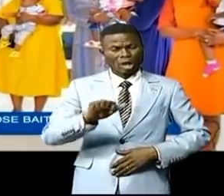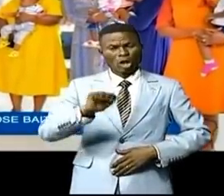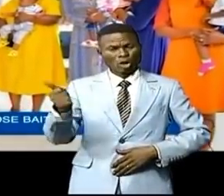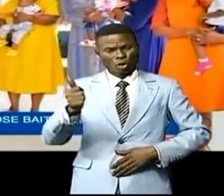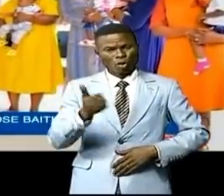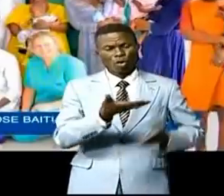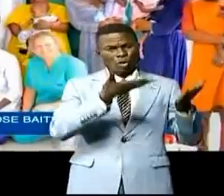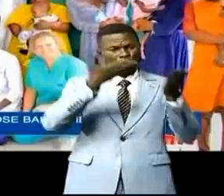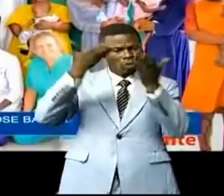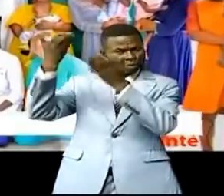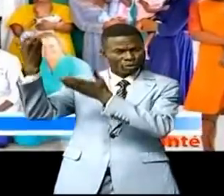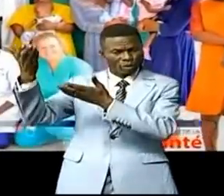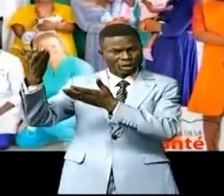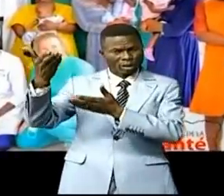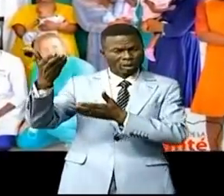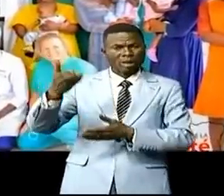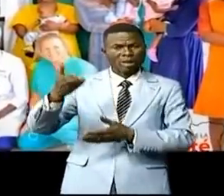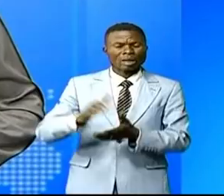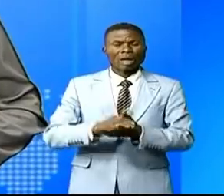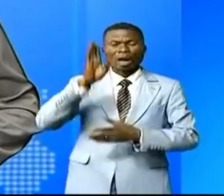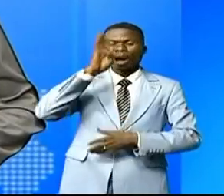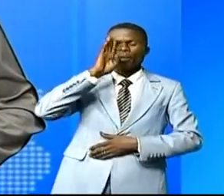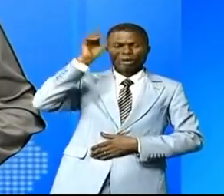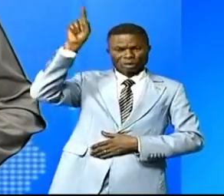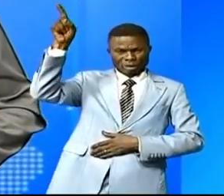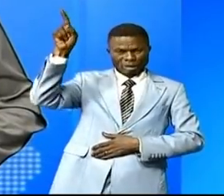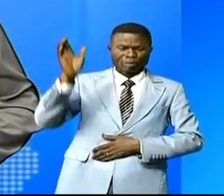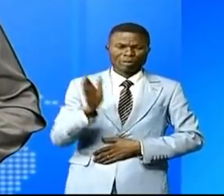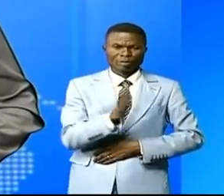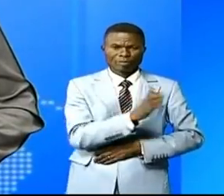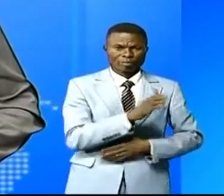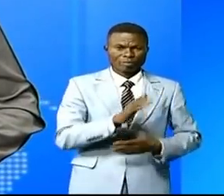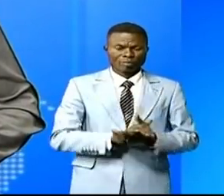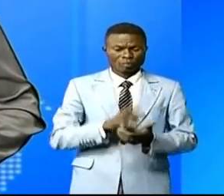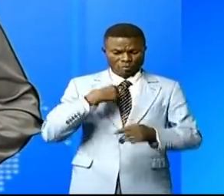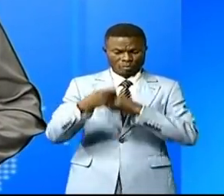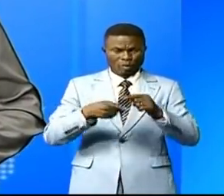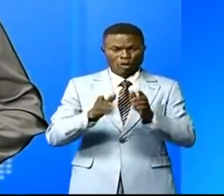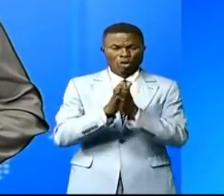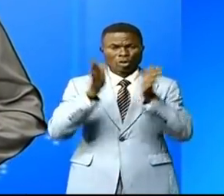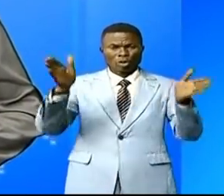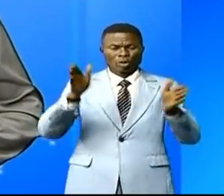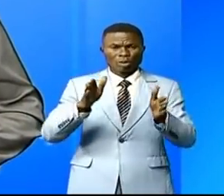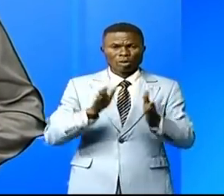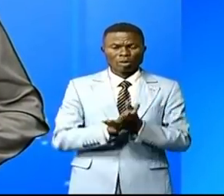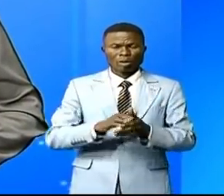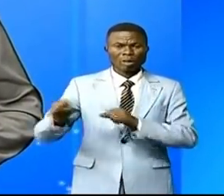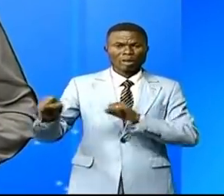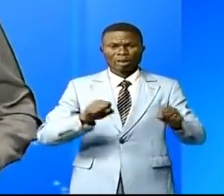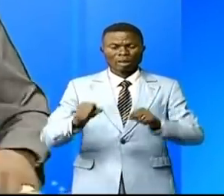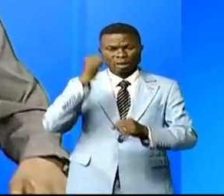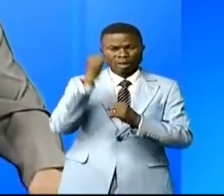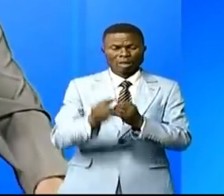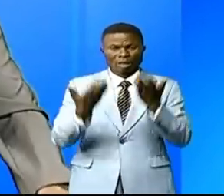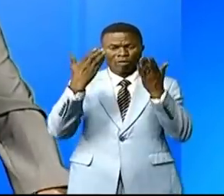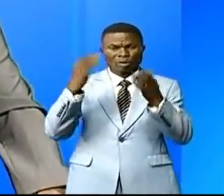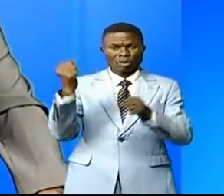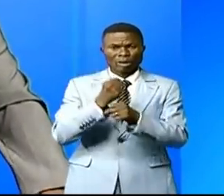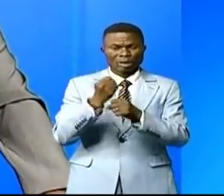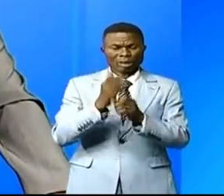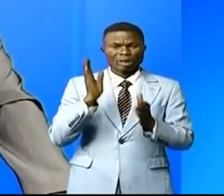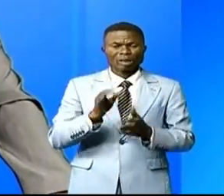autres seront effectués à Bruxelles. Le lancement officiel de l'examen national de fin d'études professionnelles a eu